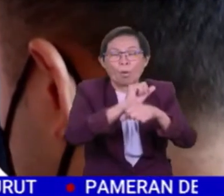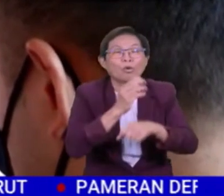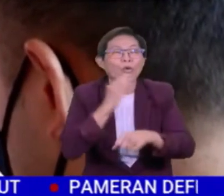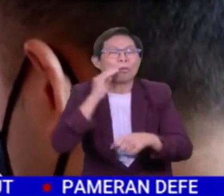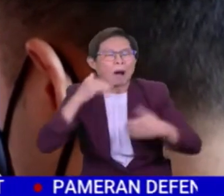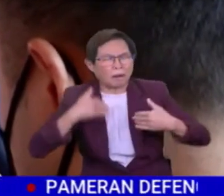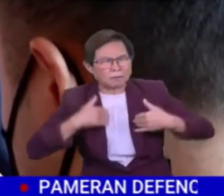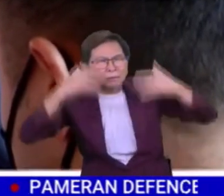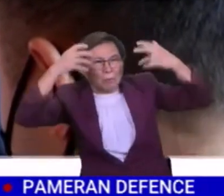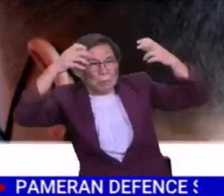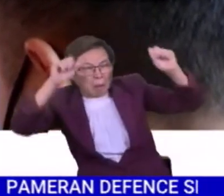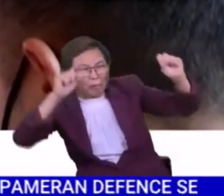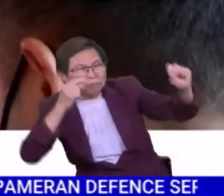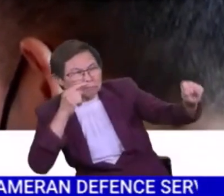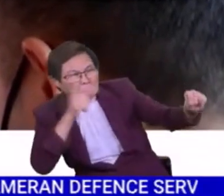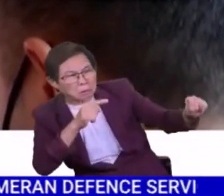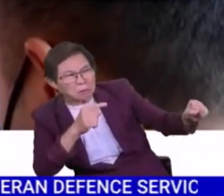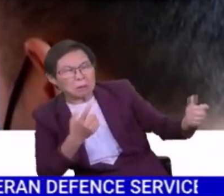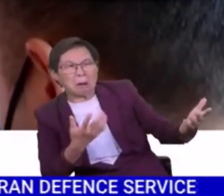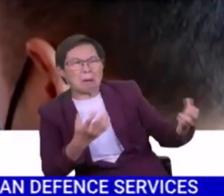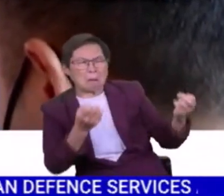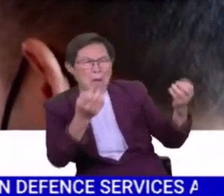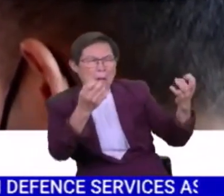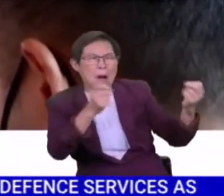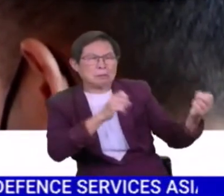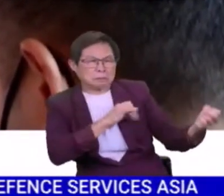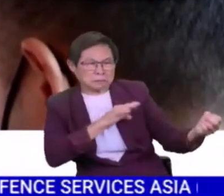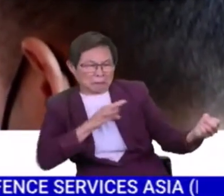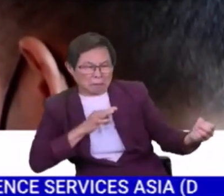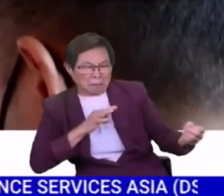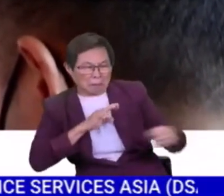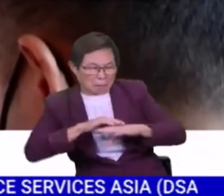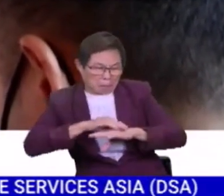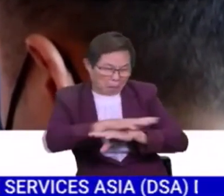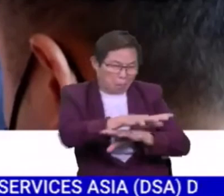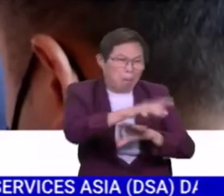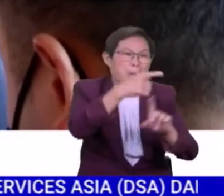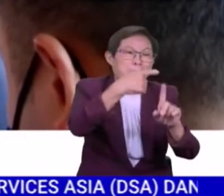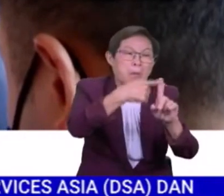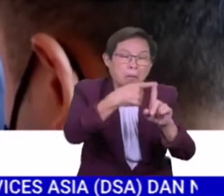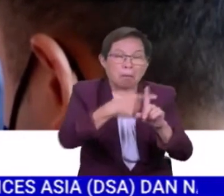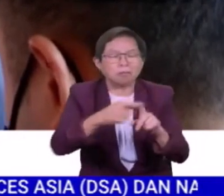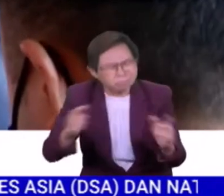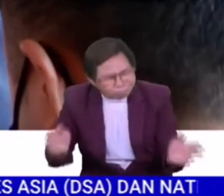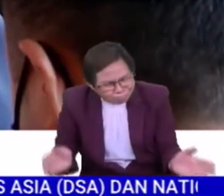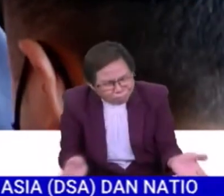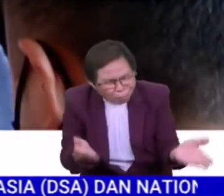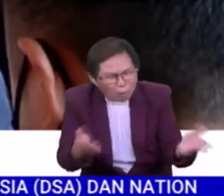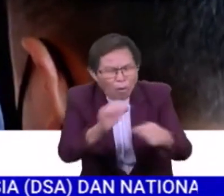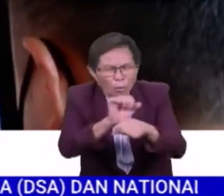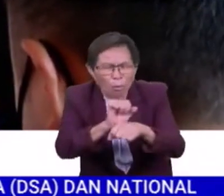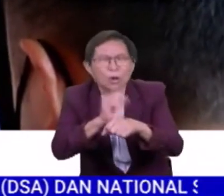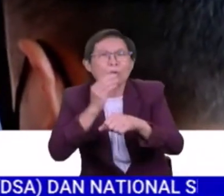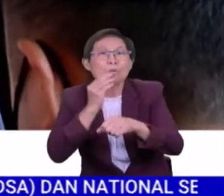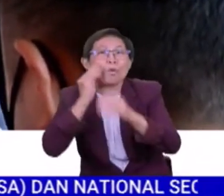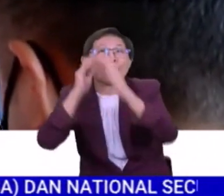keadaan. Contoh, kalau ramai staf mereka tiba-tiba dijangkiti positif, mereka akan menggalakkan work from home untuk tempoh